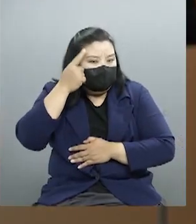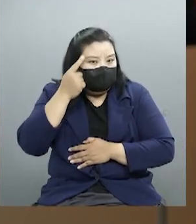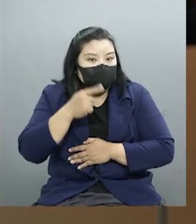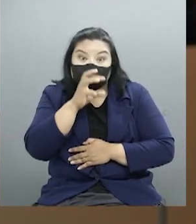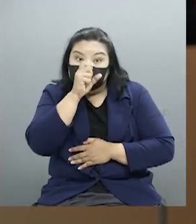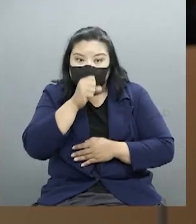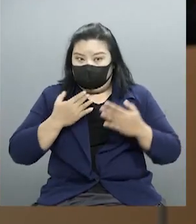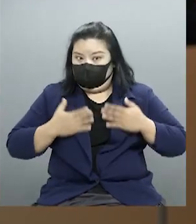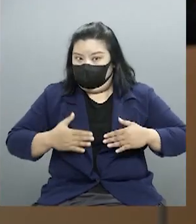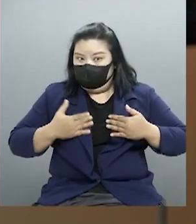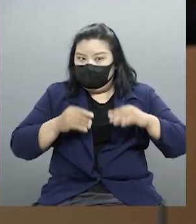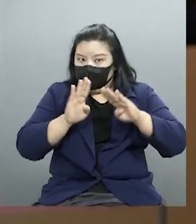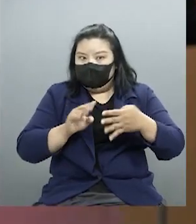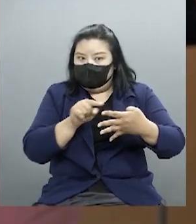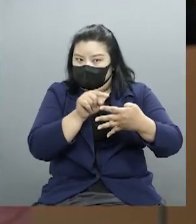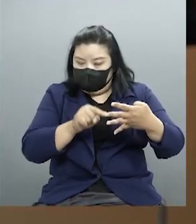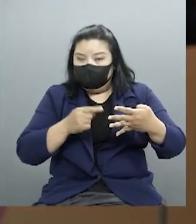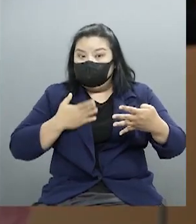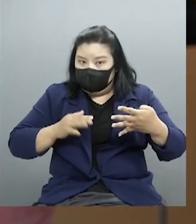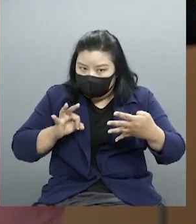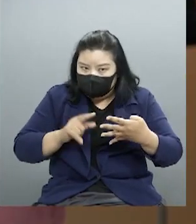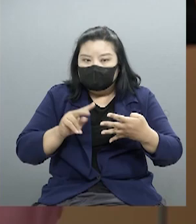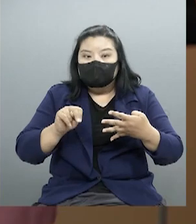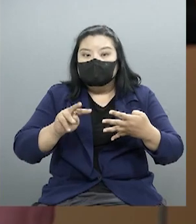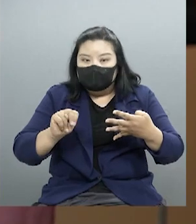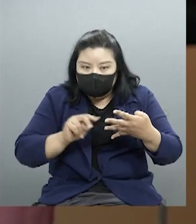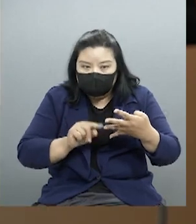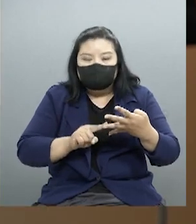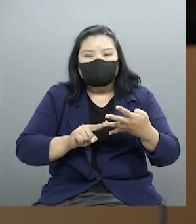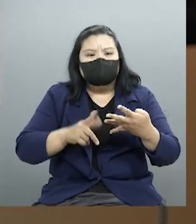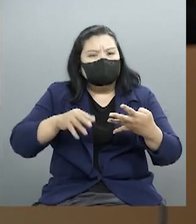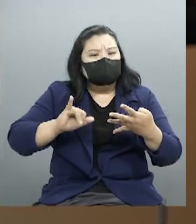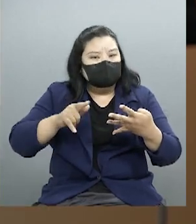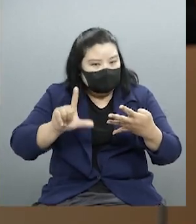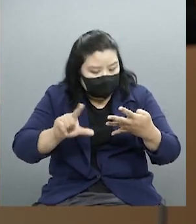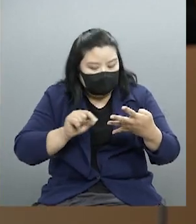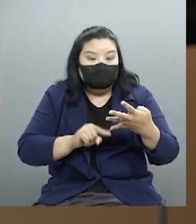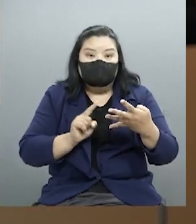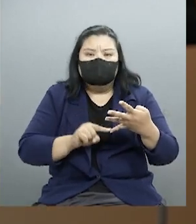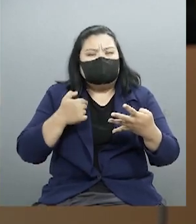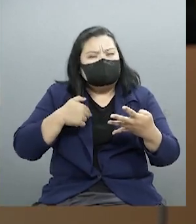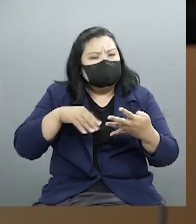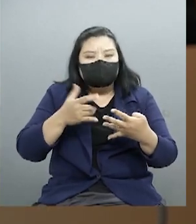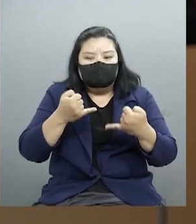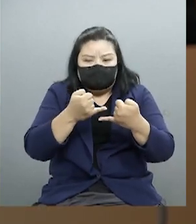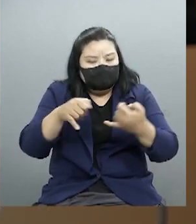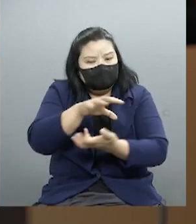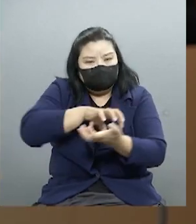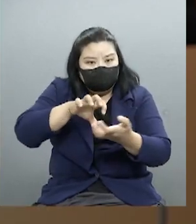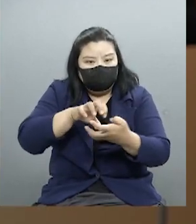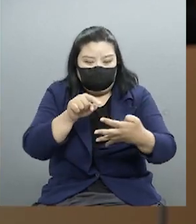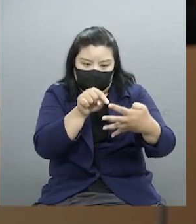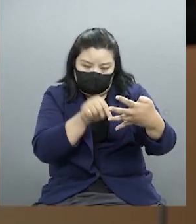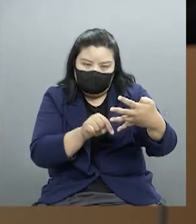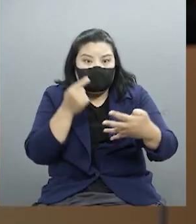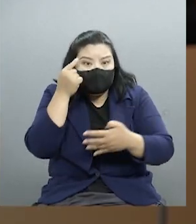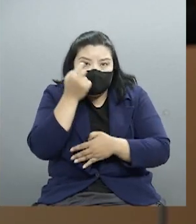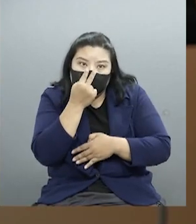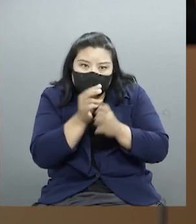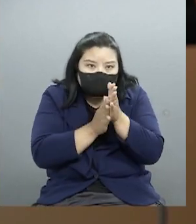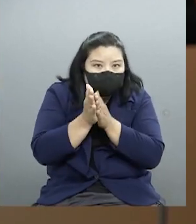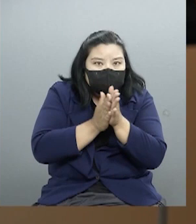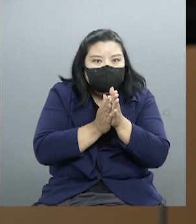ทดสอบคุณสมบัติผ้า4ชนิดผ้าฝ้ายผ้าลินินผ้าแชมเบรและผ้าผสมเพื่อเปรียบเทียบให้คุณผู้ช